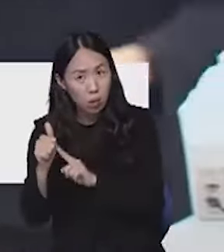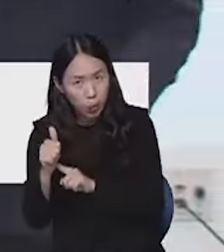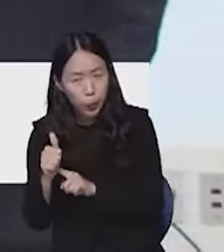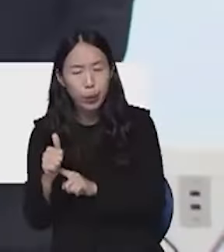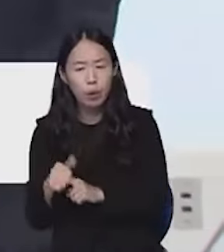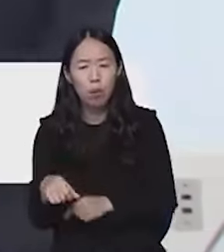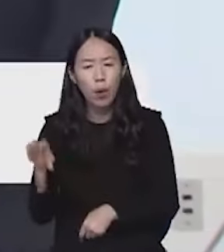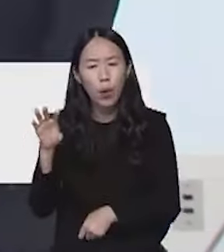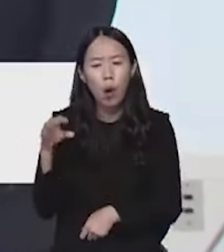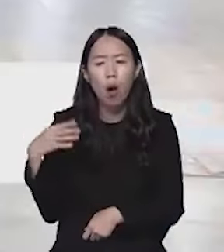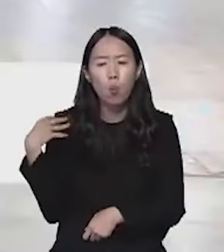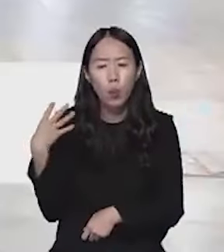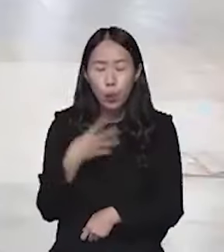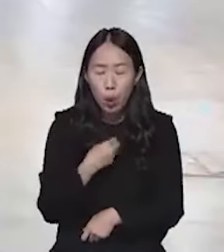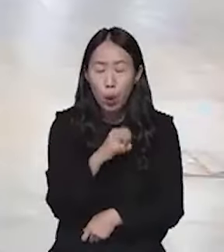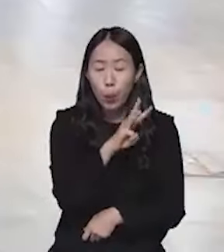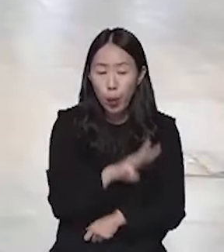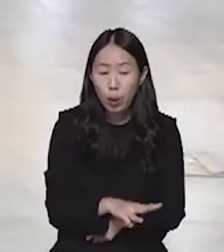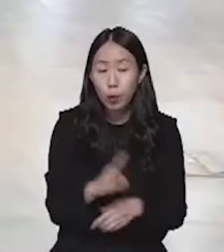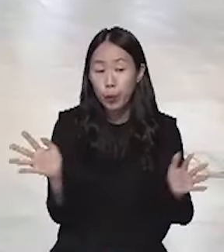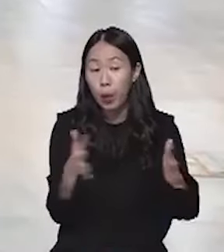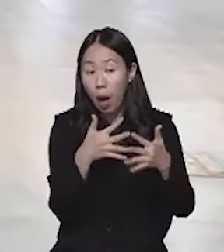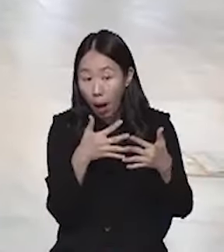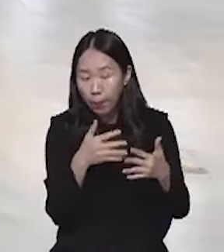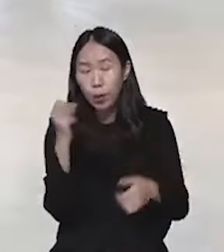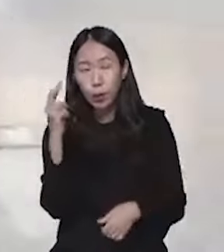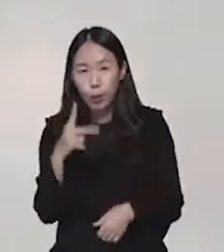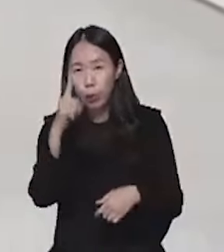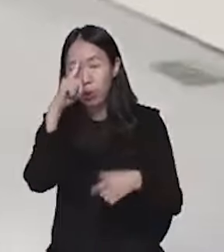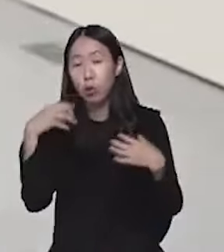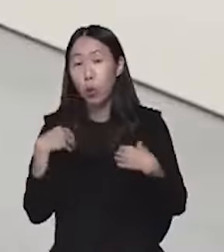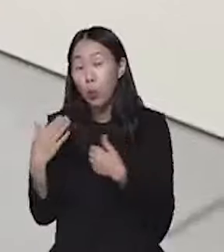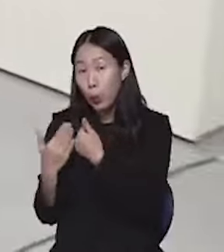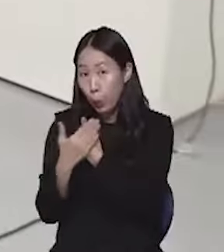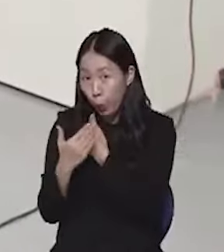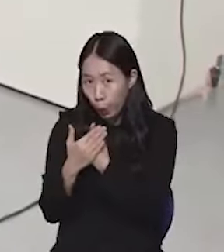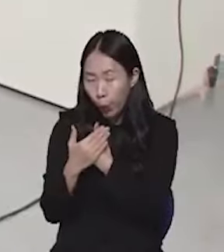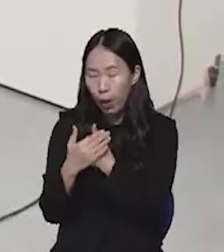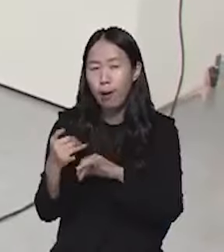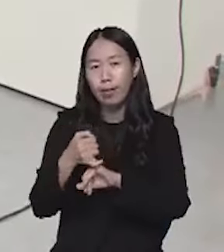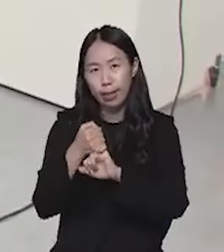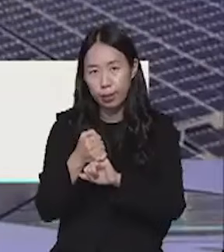간 대승적 합의와 정부의 지원을 이끌어내겠다고 화답했습니다.